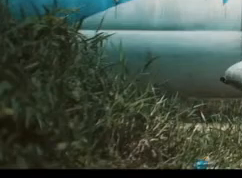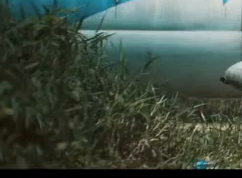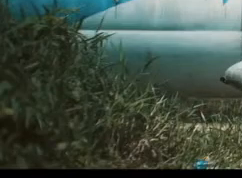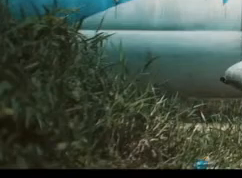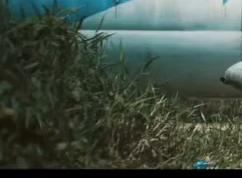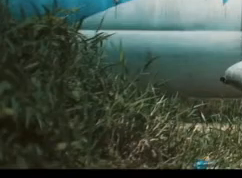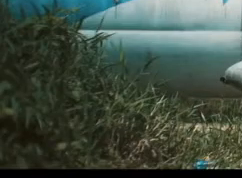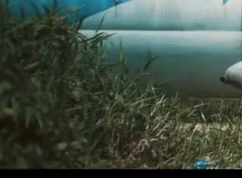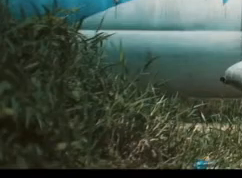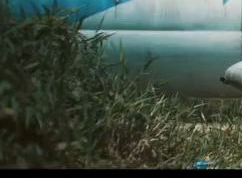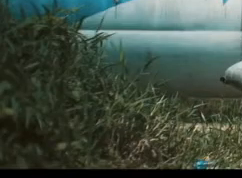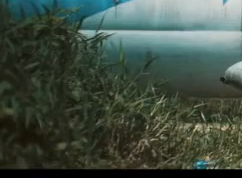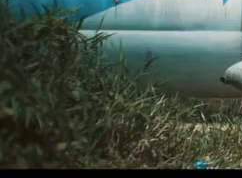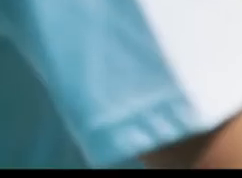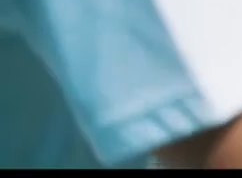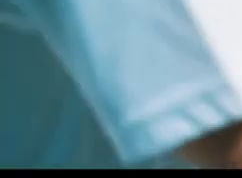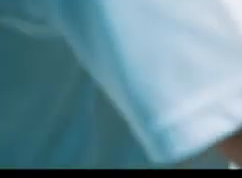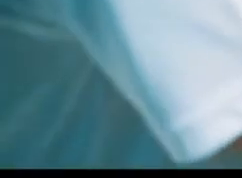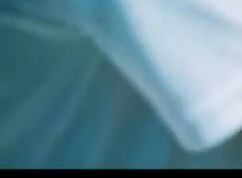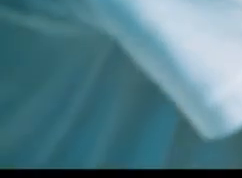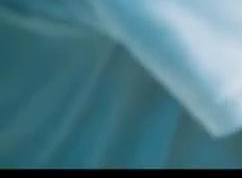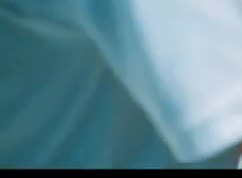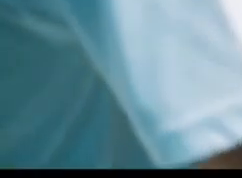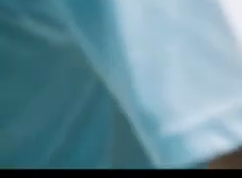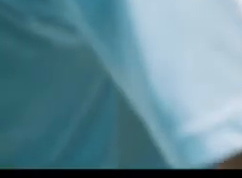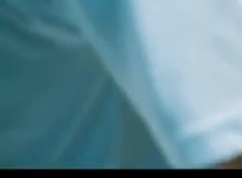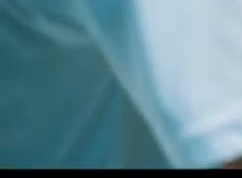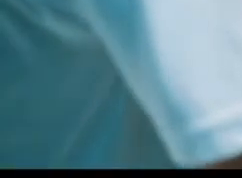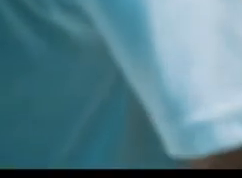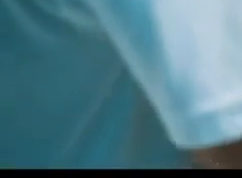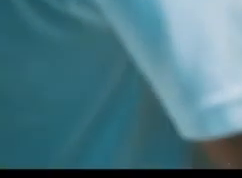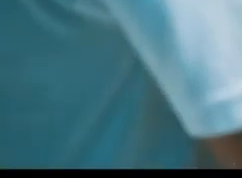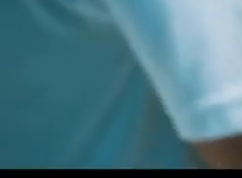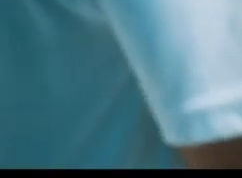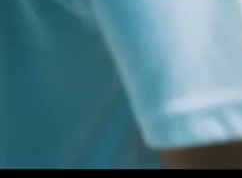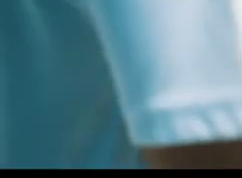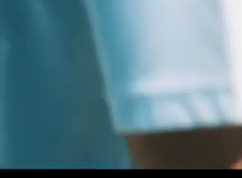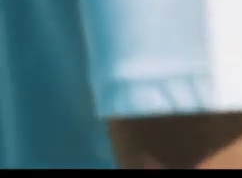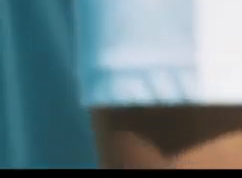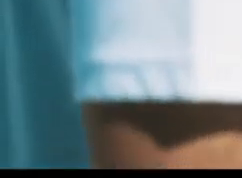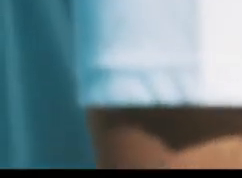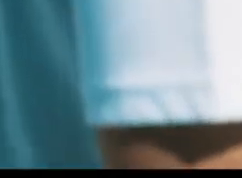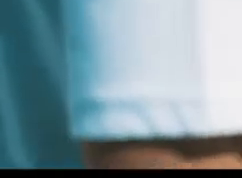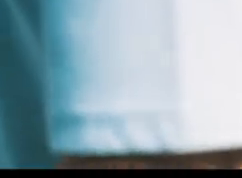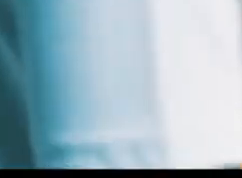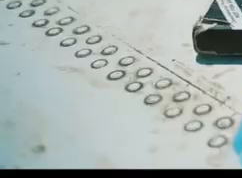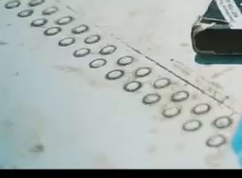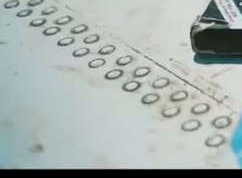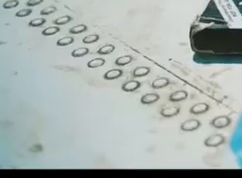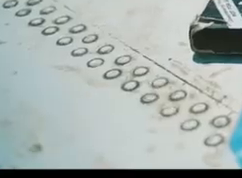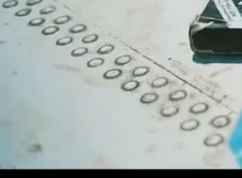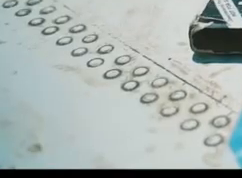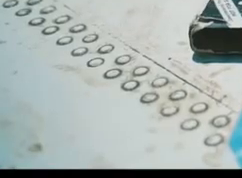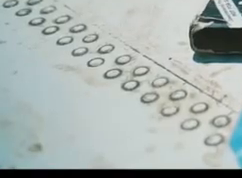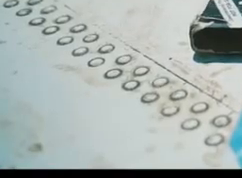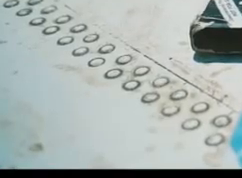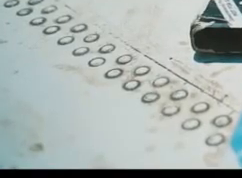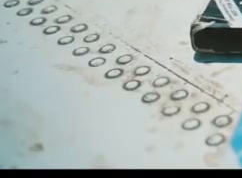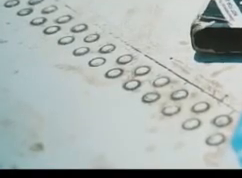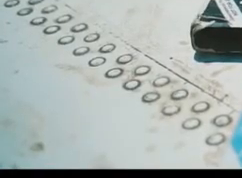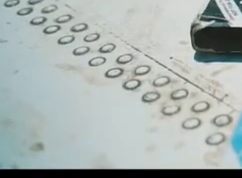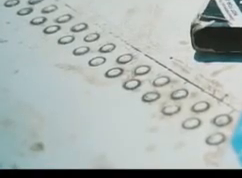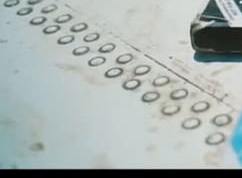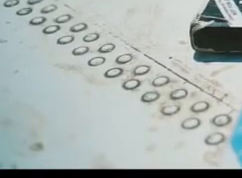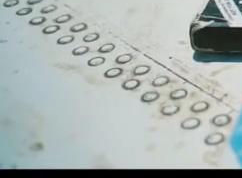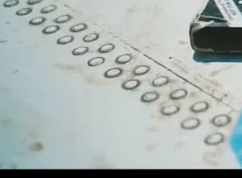eskwela. Gusto kitang damayan sa mga gabing nahihirapan ka sa matematika. Gusto